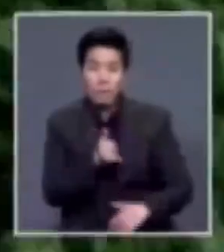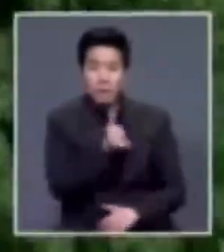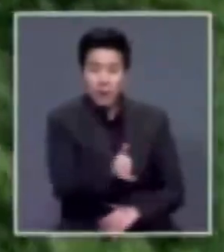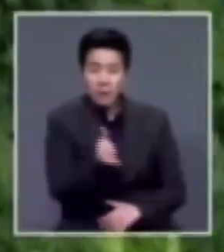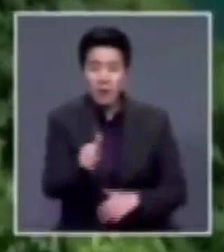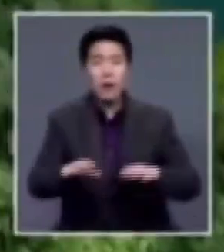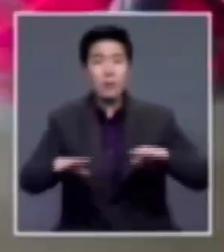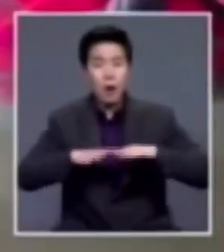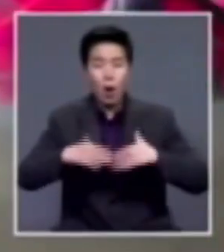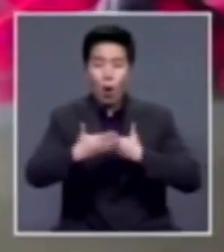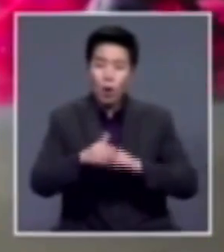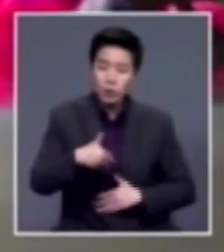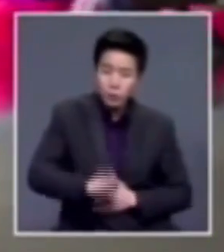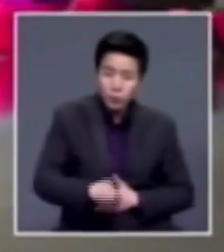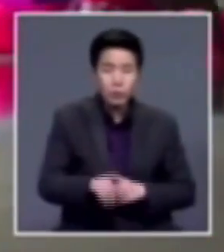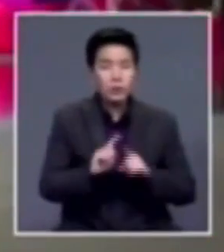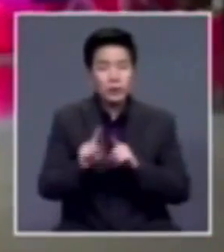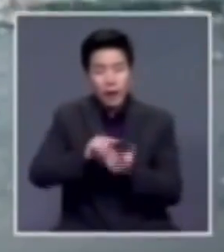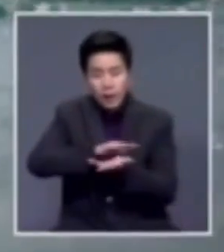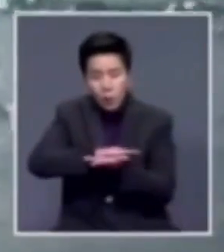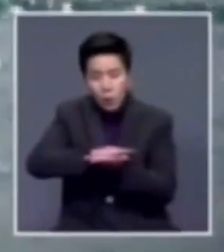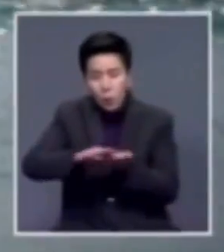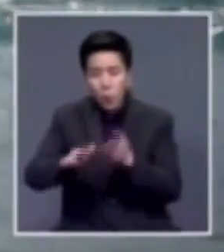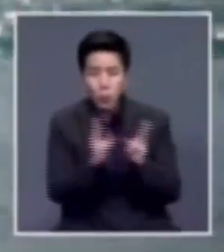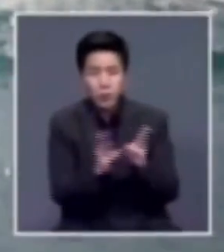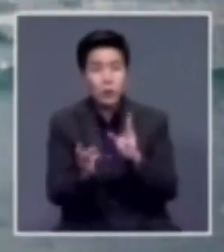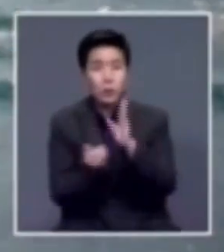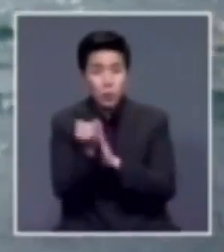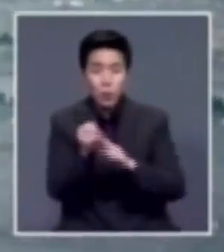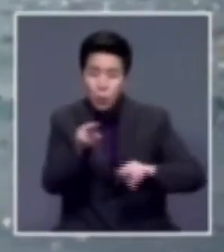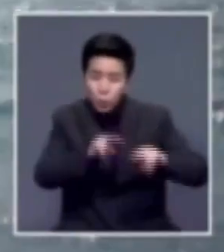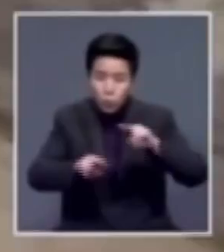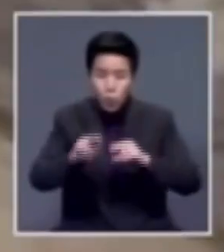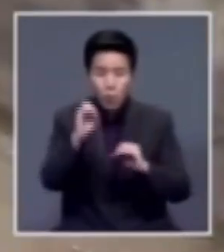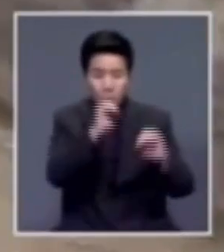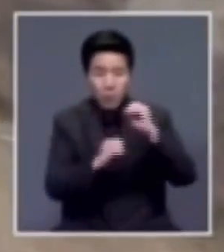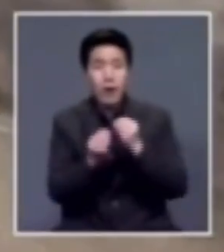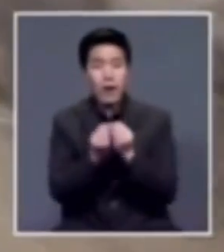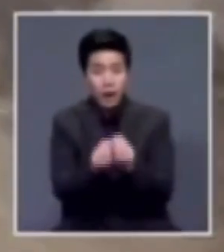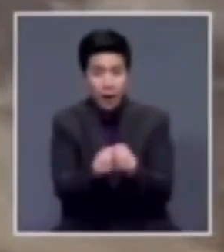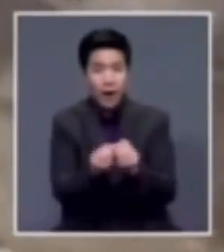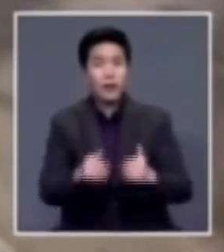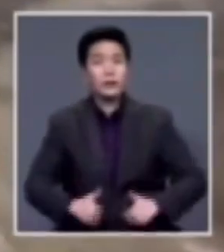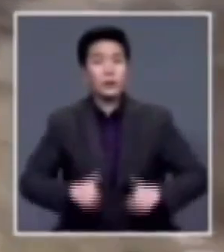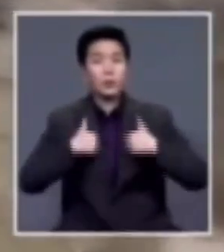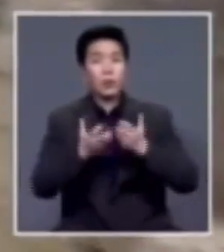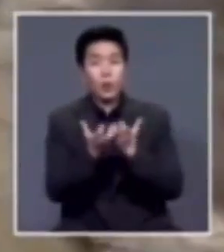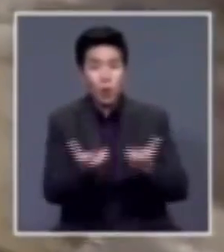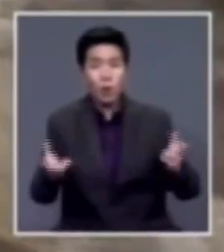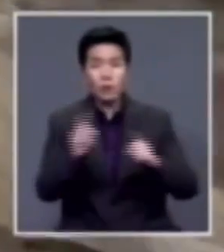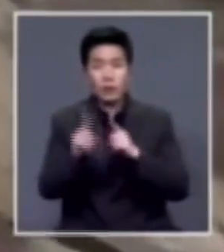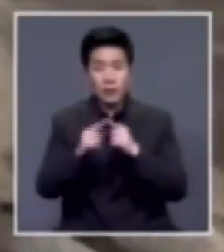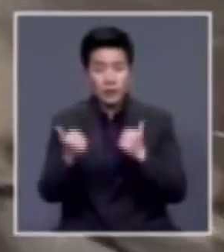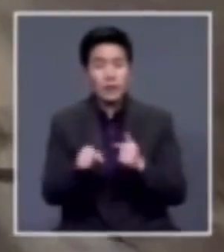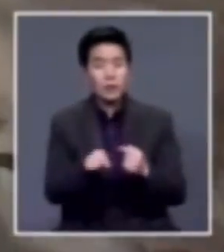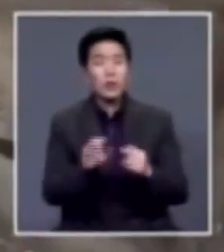ที่พักห้องน้ำห้องท่าความสะอาดถูกสุขลักษณะการดูแลรักษาความปลอดภัยในชีวิตและทรัพย์สินซึ่งก